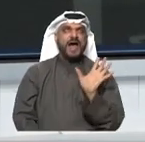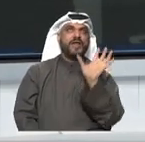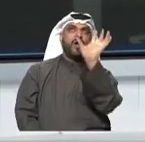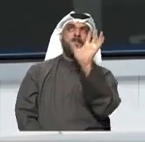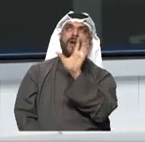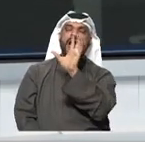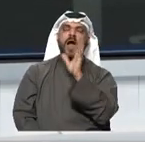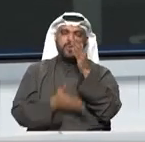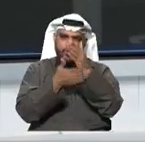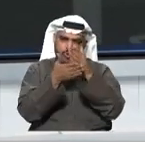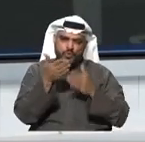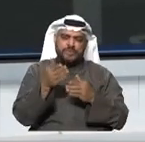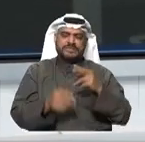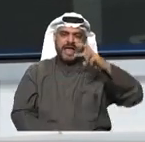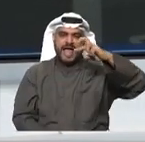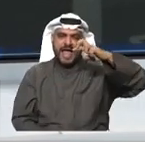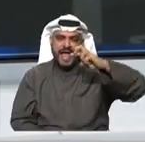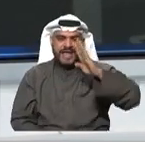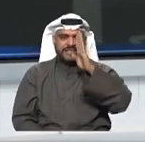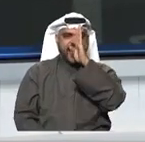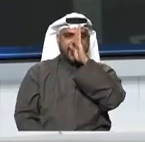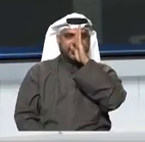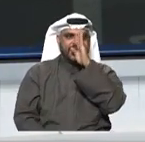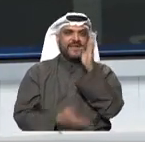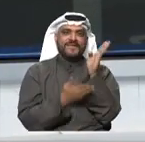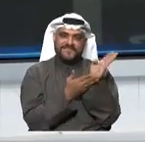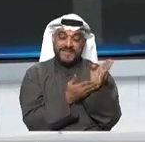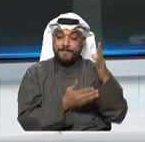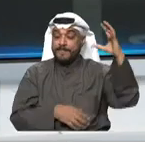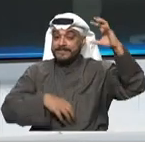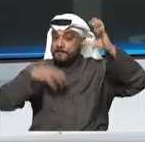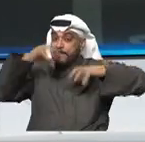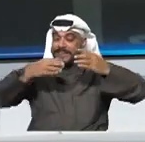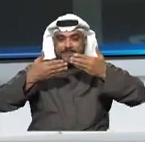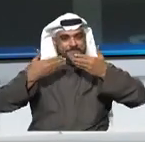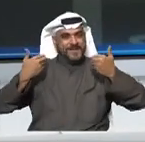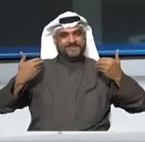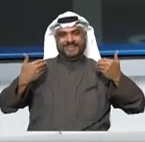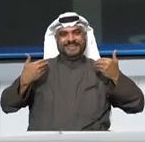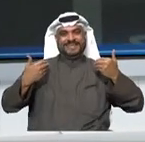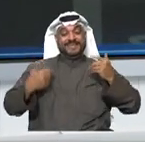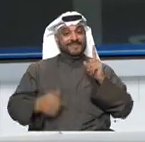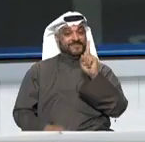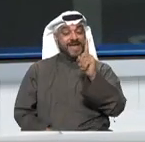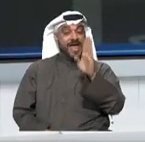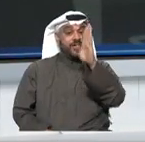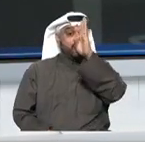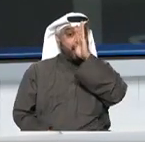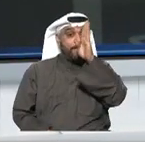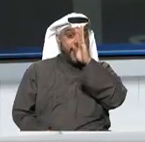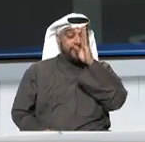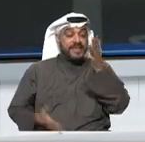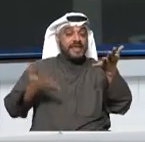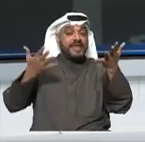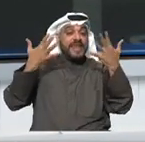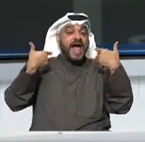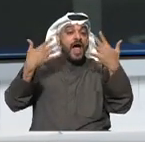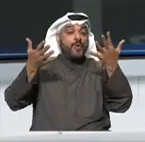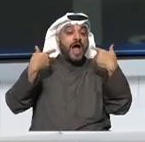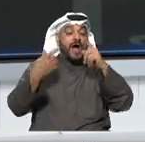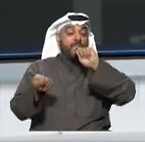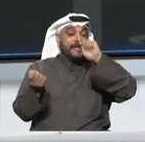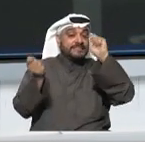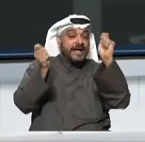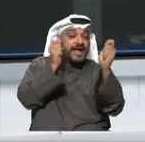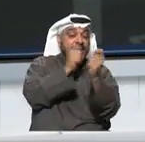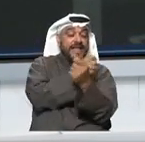الأحد والاثنين، اليوم مباشر الرياح جنوبية شرقية، ابتداء من يوم الاثنين تتحول الرياح للرياح الشمالية